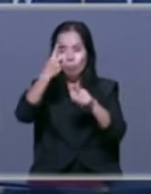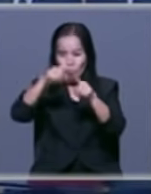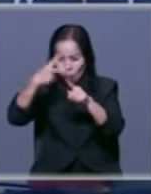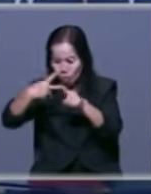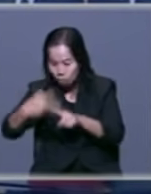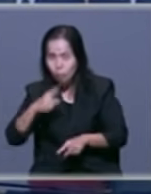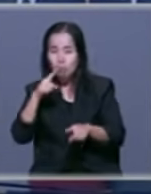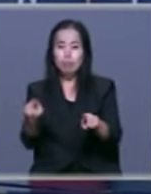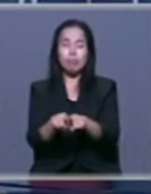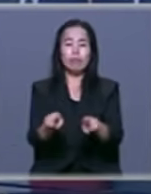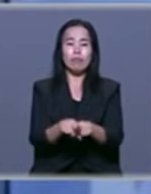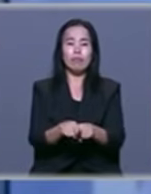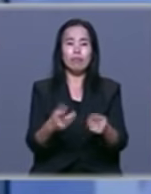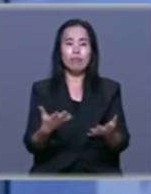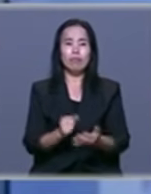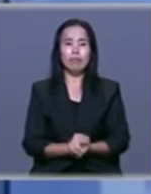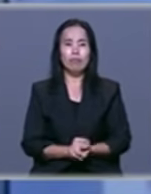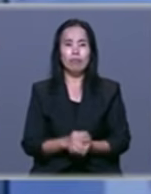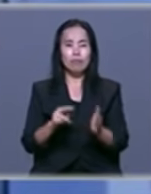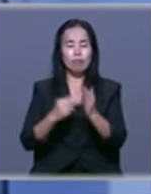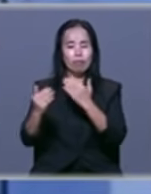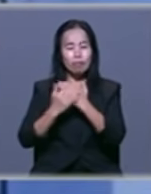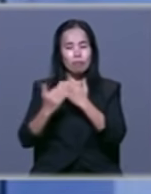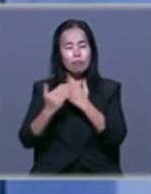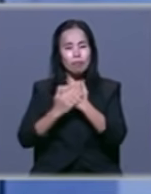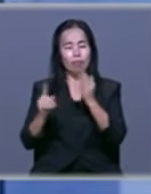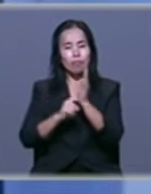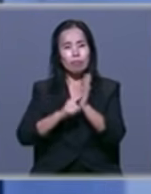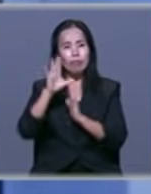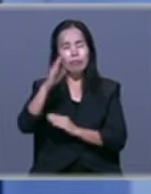ะฮะเรียก5ครั้งซ้อน